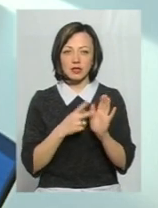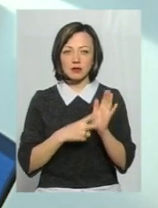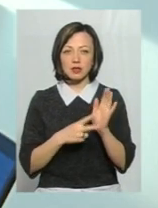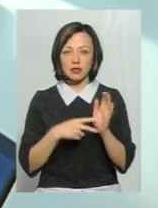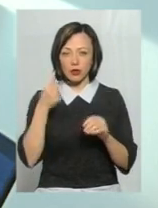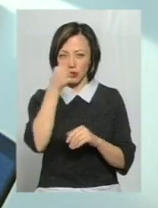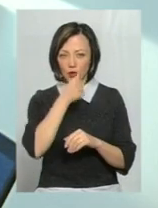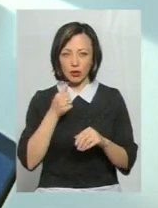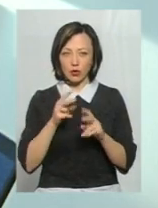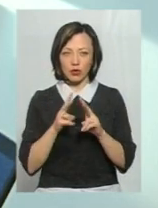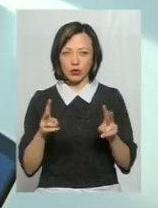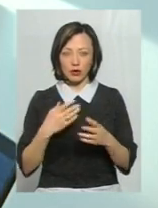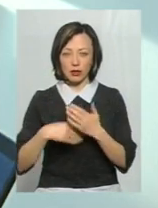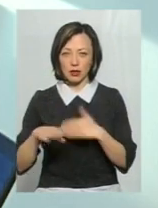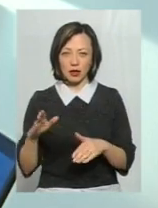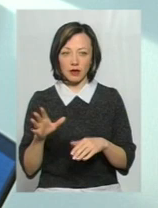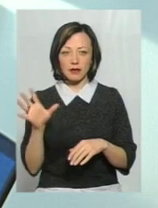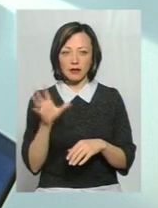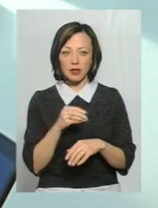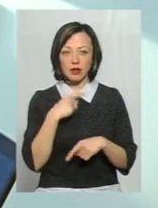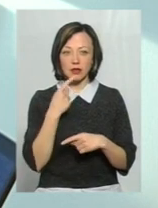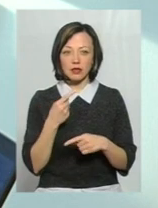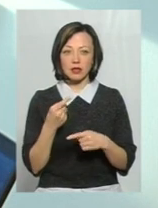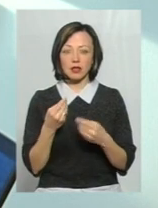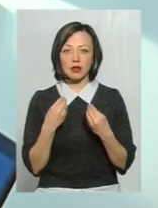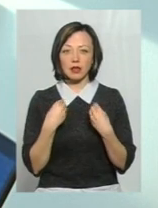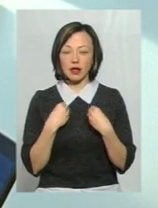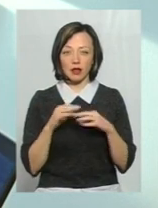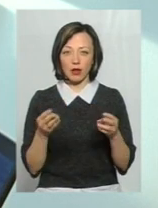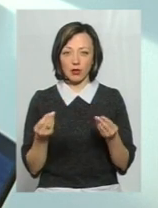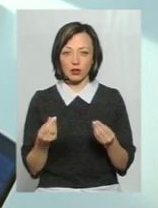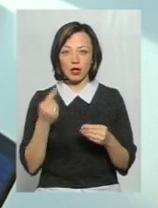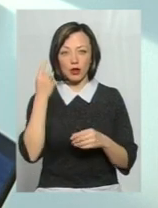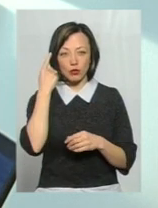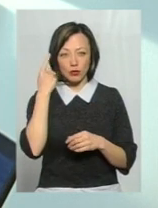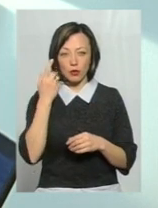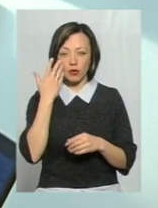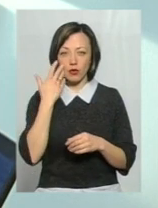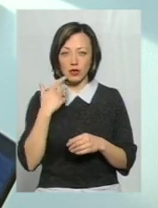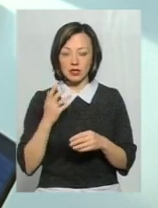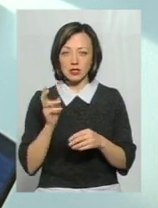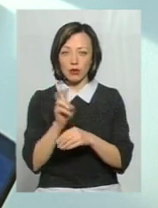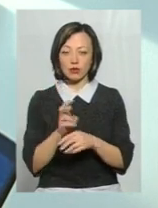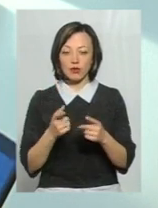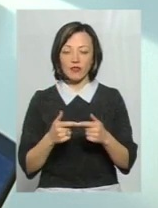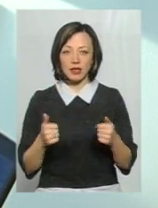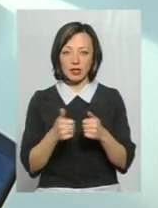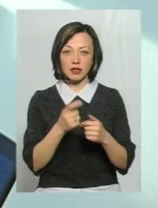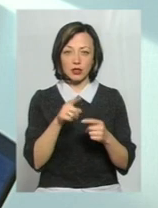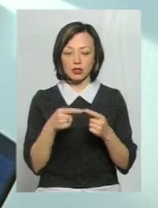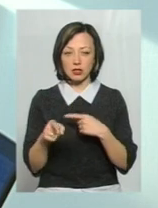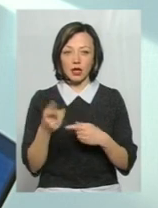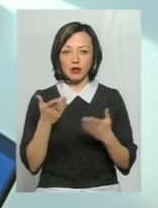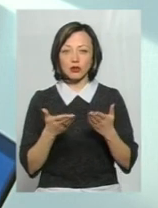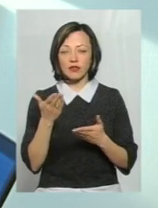70 років, і нікуди ніхто не ходить. І все тільки кажуть, нам не дали коштів. Я думаю, коли десь коли заходжу в відділення, те чи інше, я кажу,